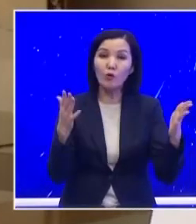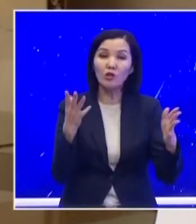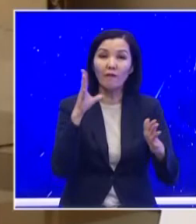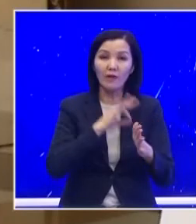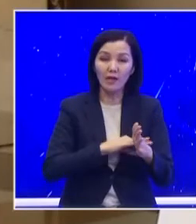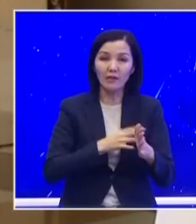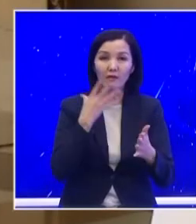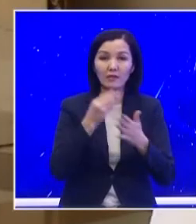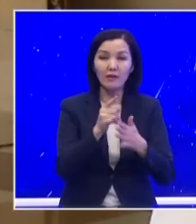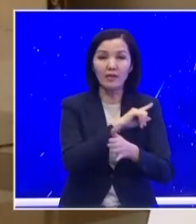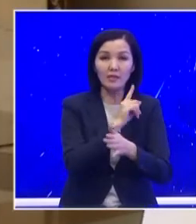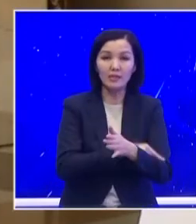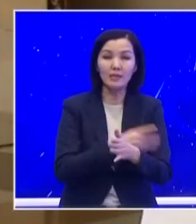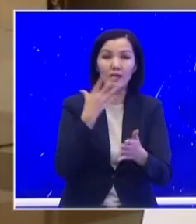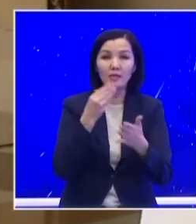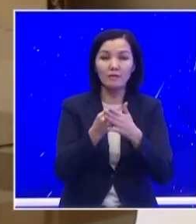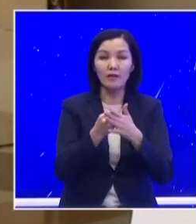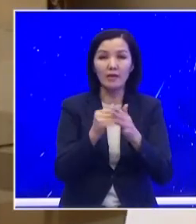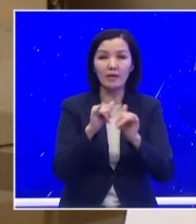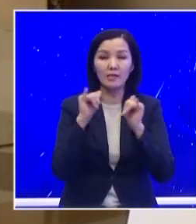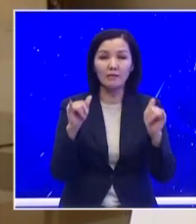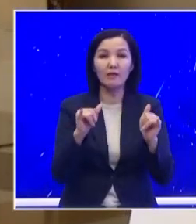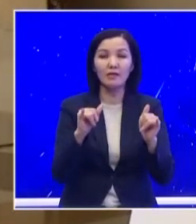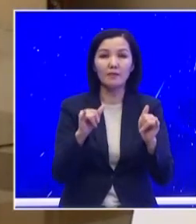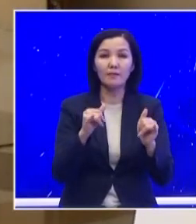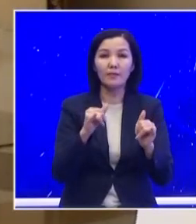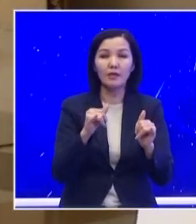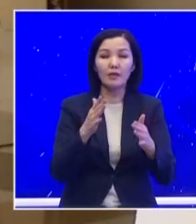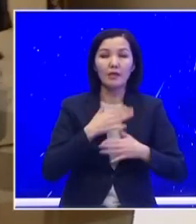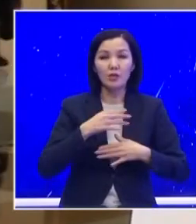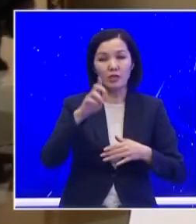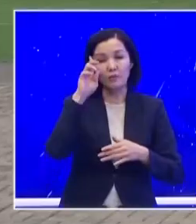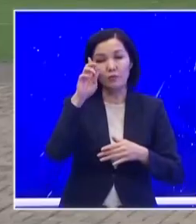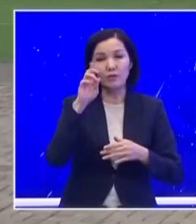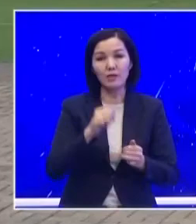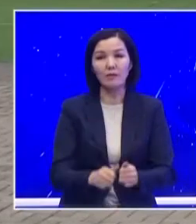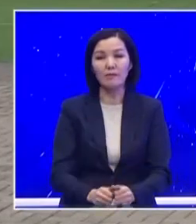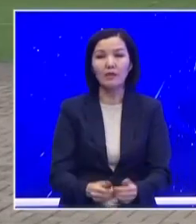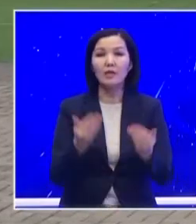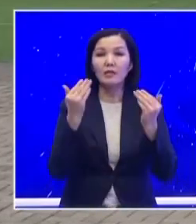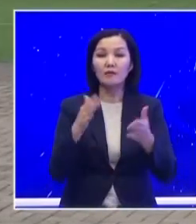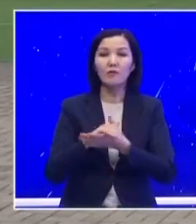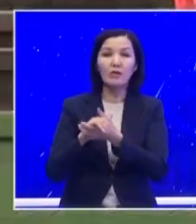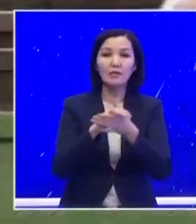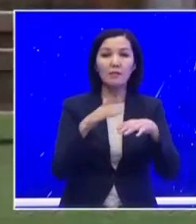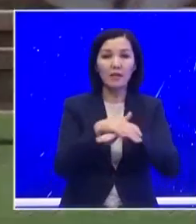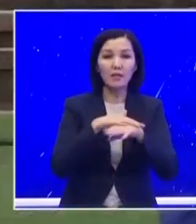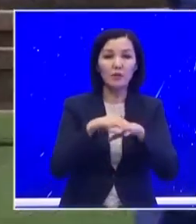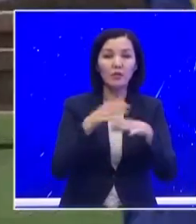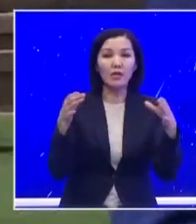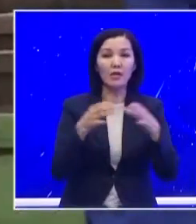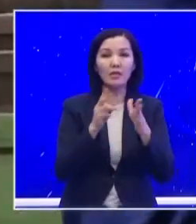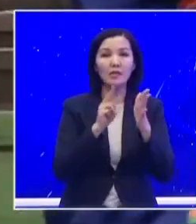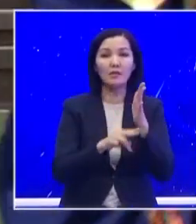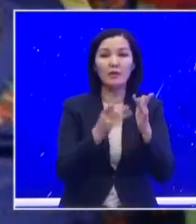вкладывать своих сил, своей энергии в развитие, в процветание нашей республики. Сегодня Ассамблея народа Казахстана – это